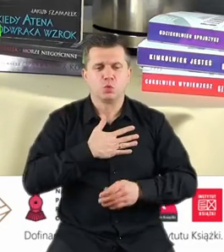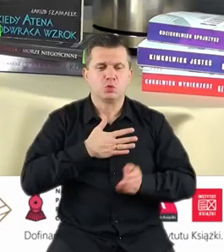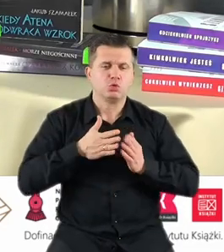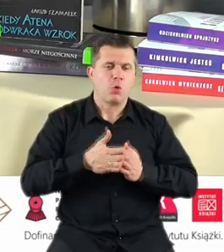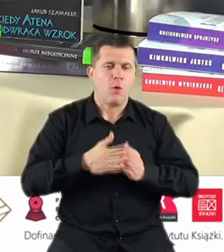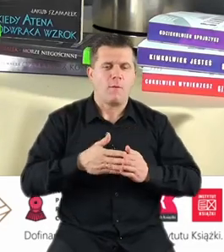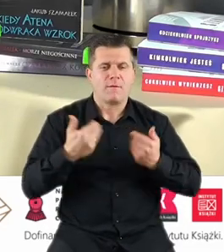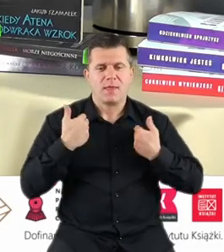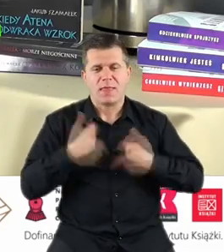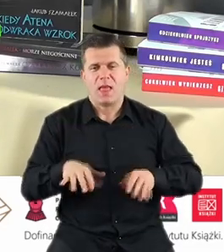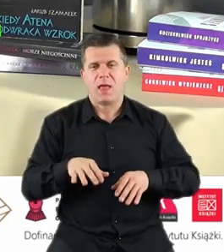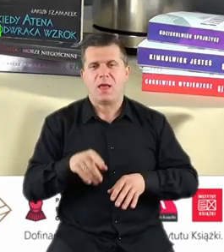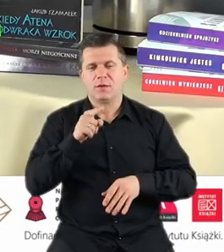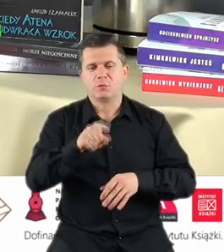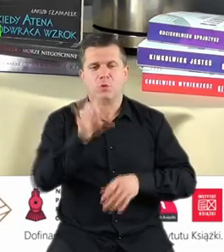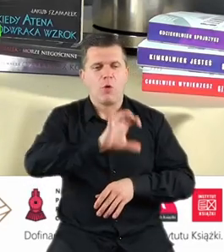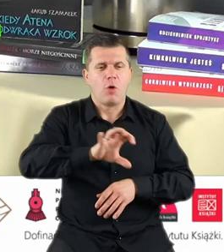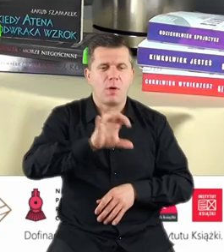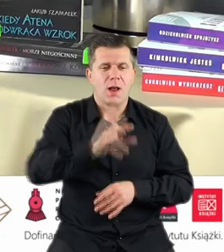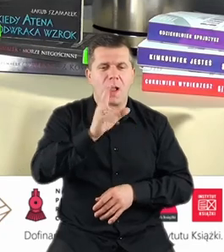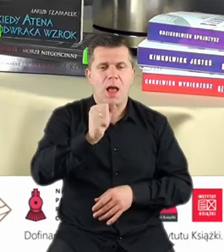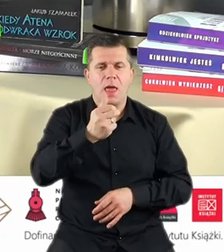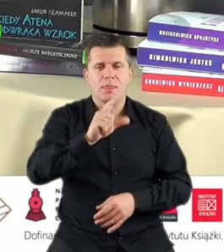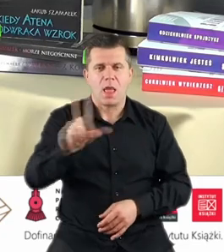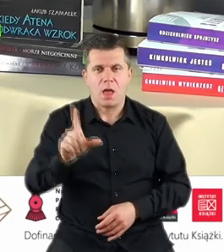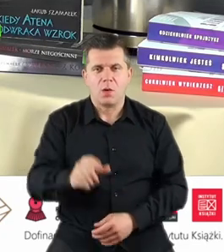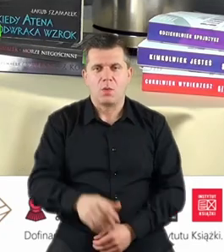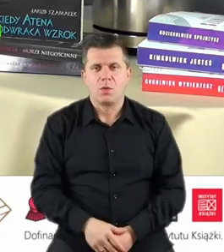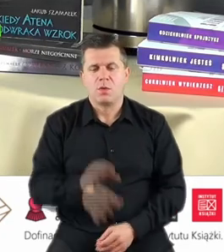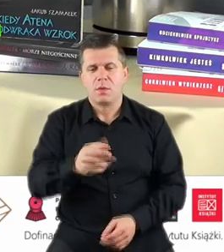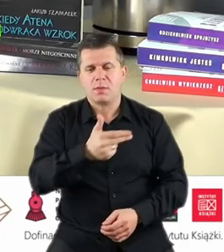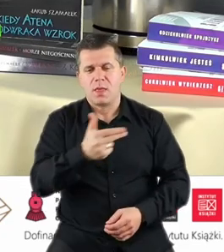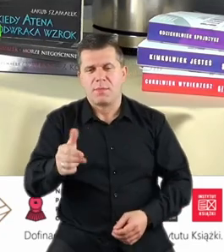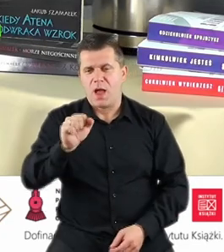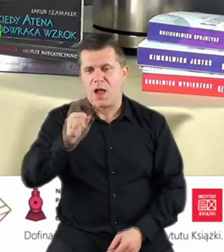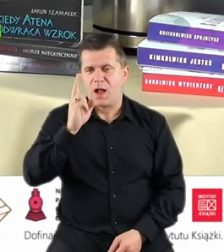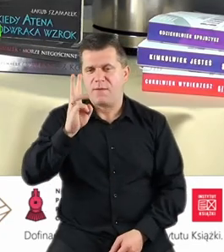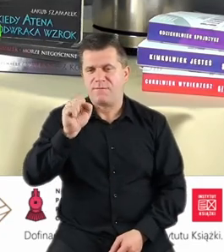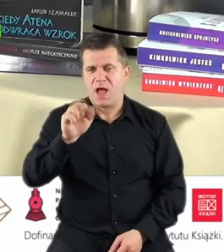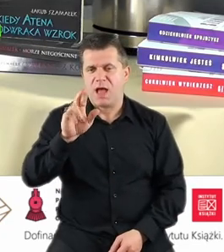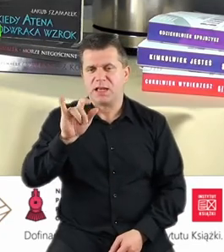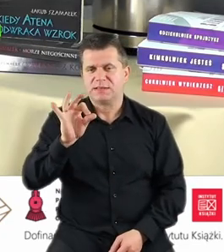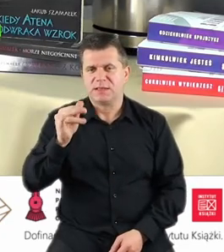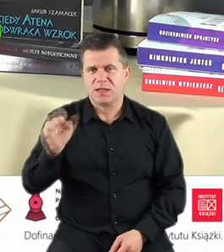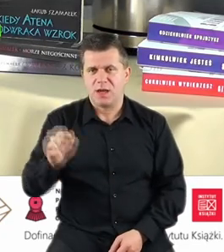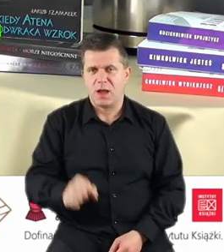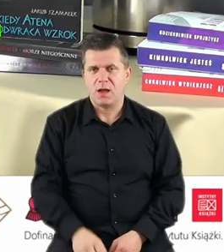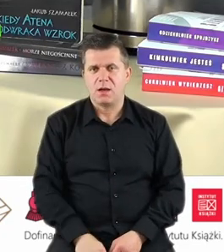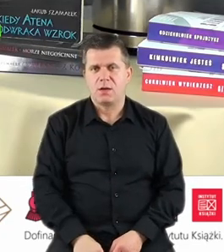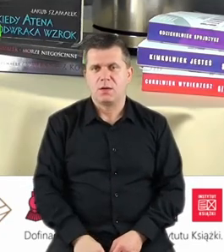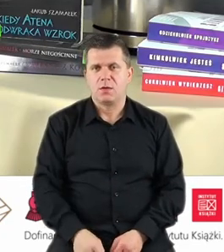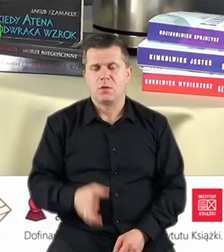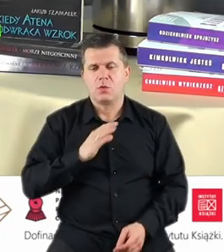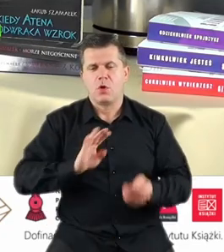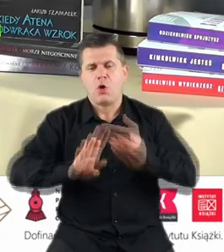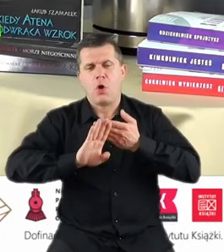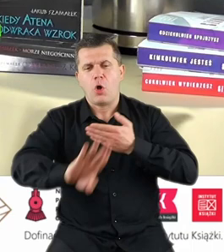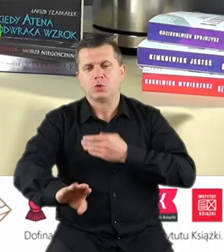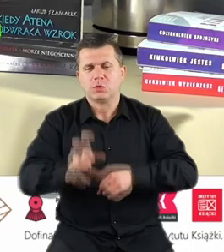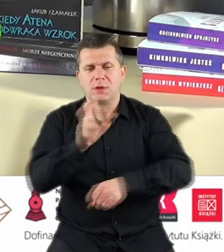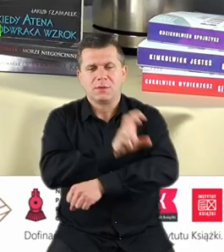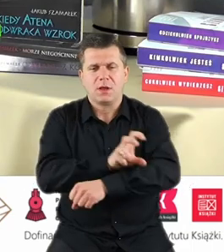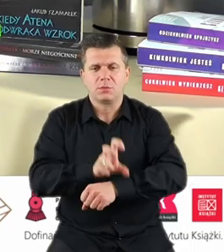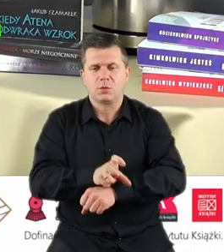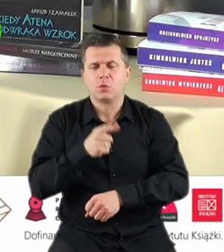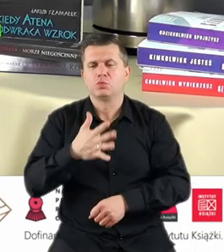na przykład no, nie wchodzić na te kanały o akwarystyce, ale dzisiaj ta opcja jakby odcięcia się od technologii jest